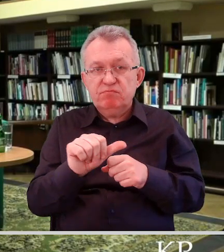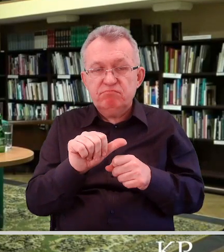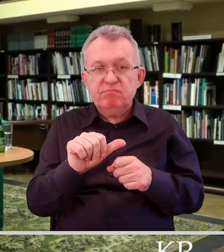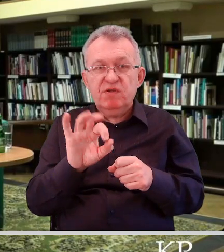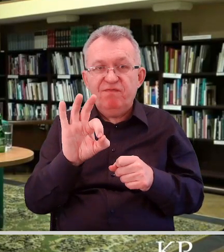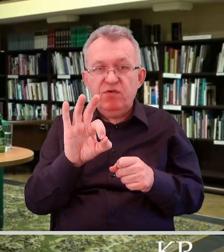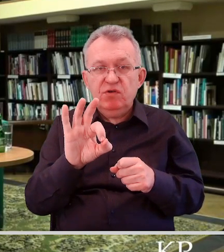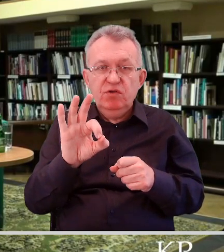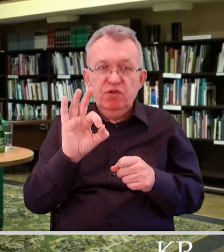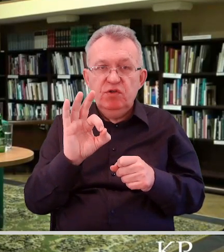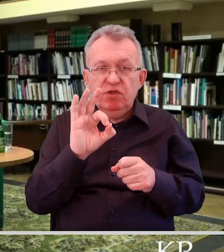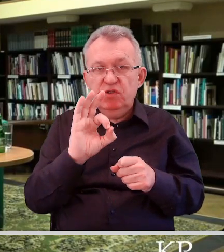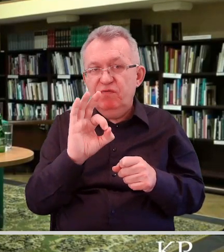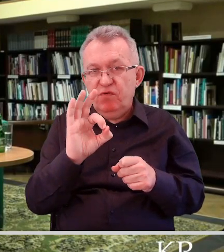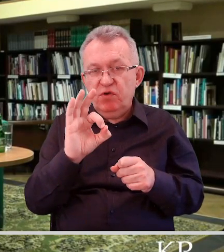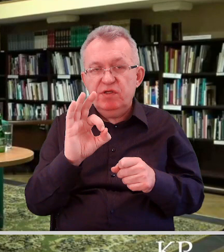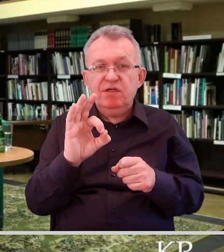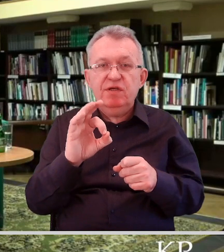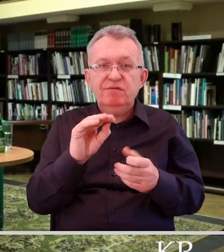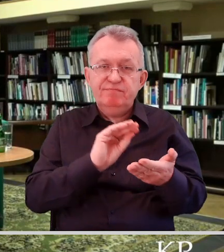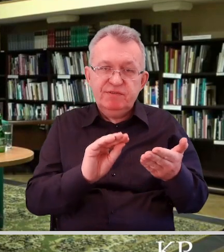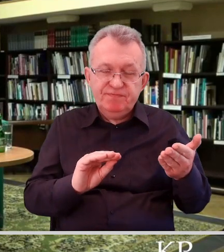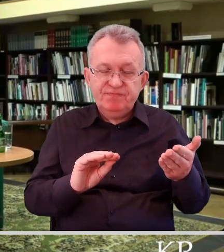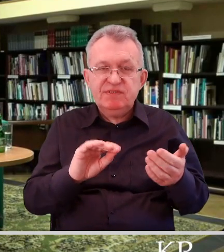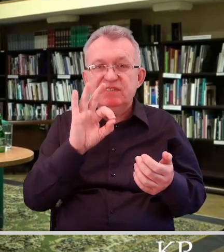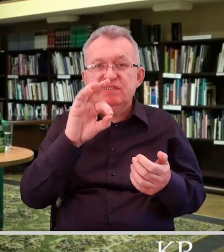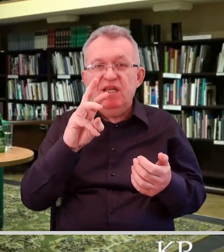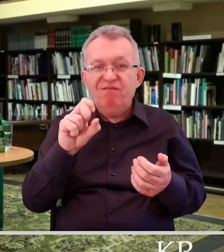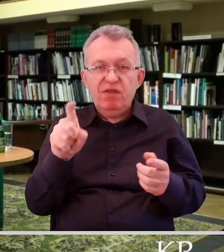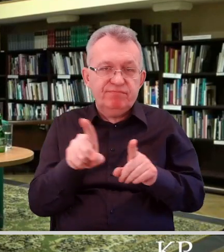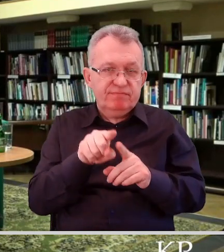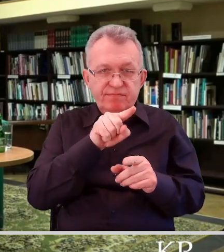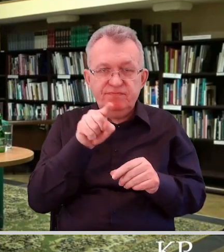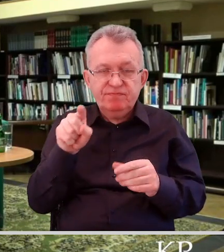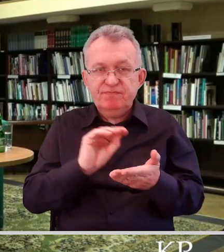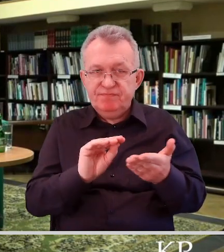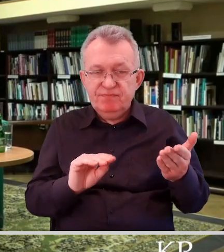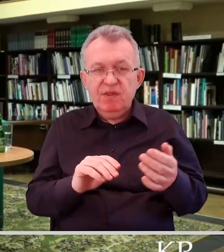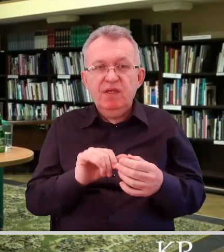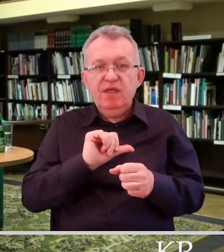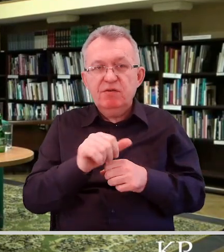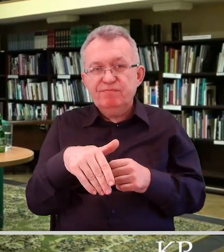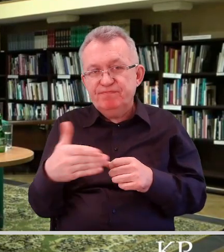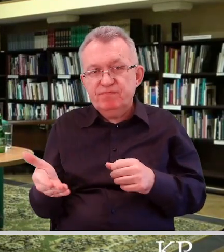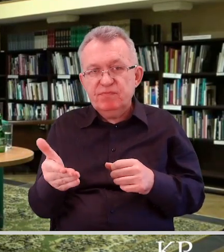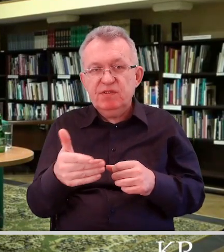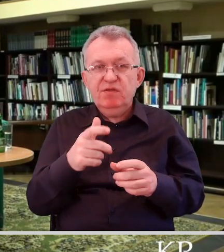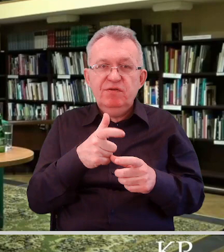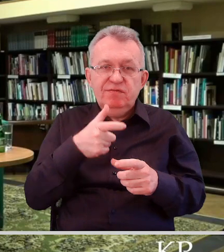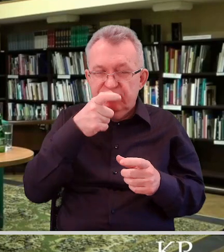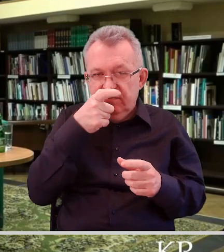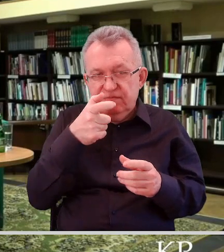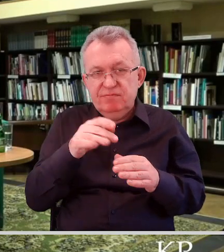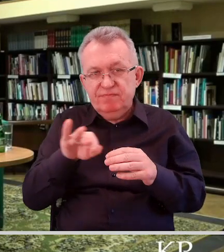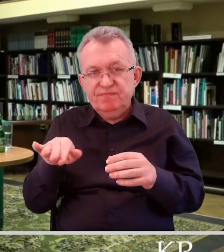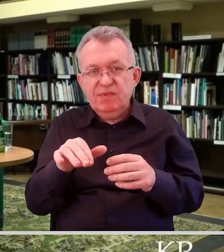w waszych, twoich i Sylwii felietonach, ale też gdzieś w takim bocznym nurcie rozbójniczek.